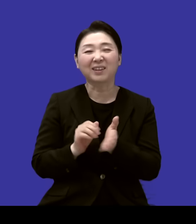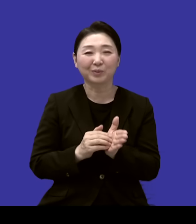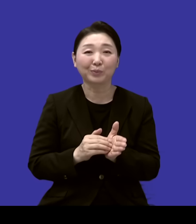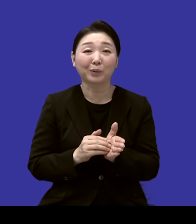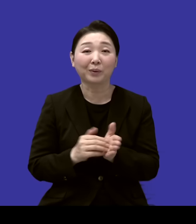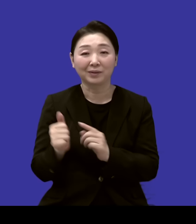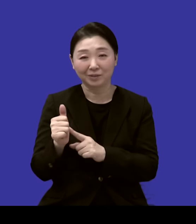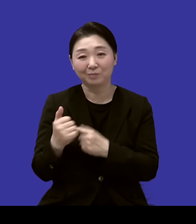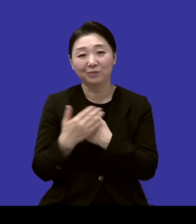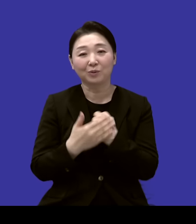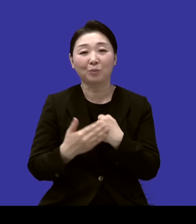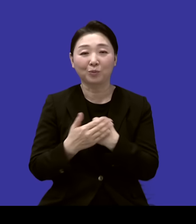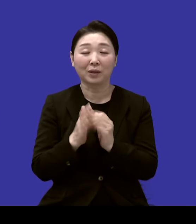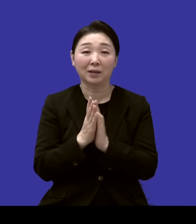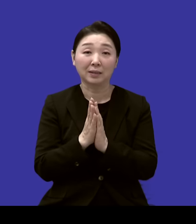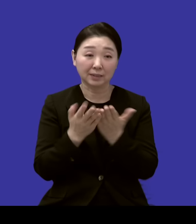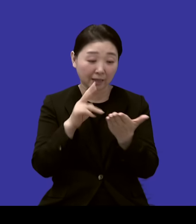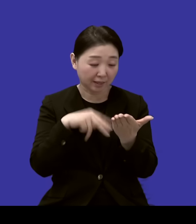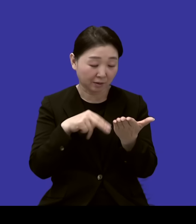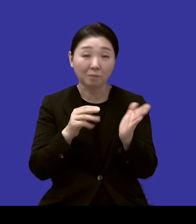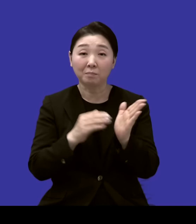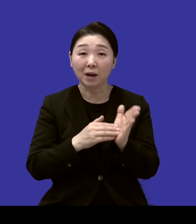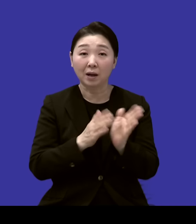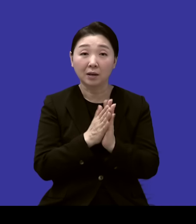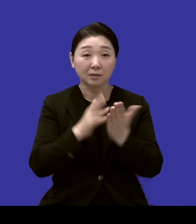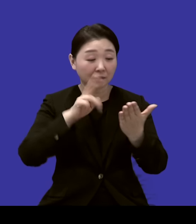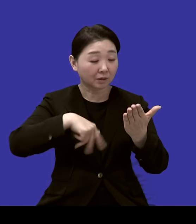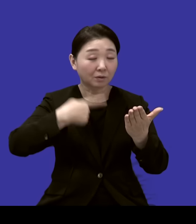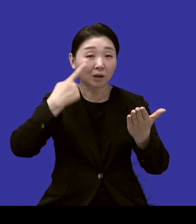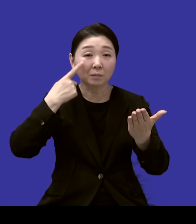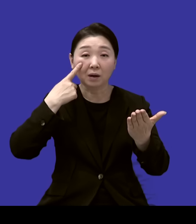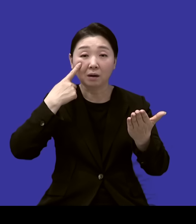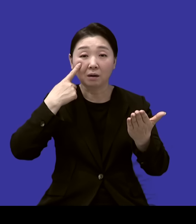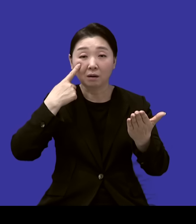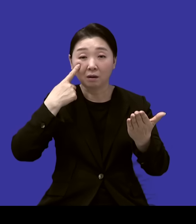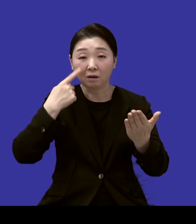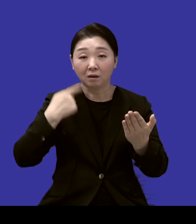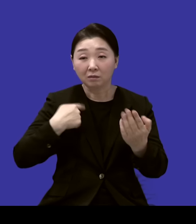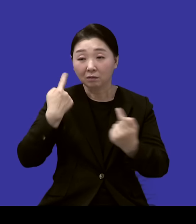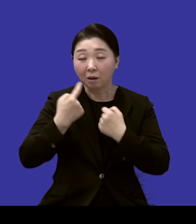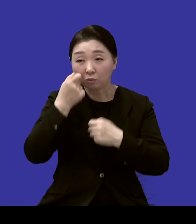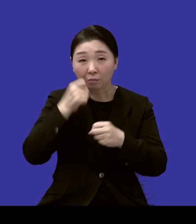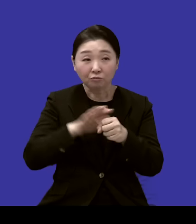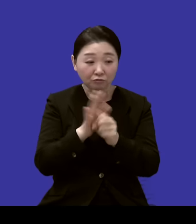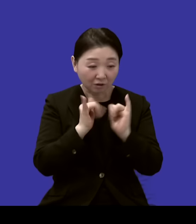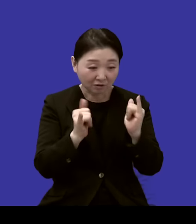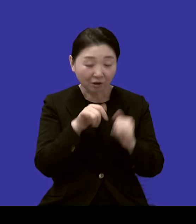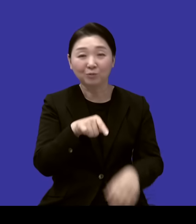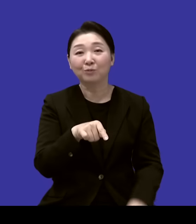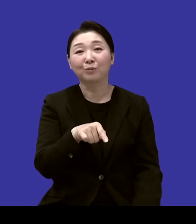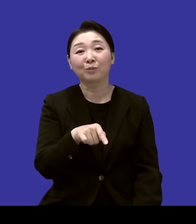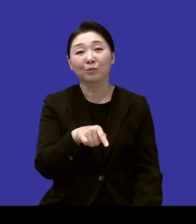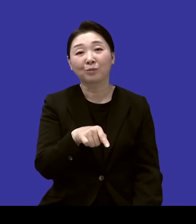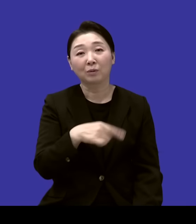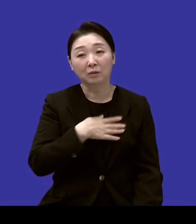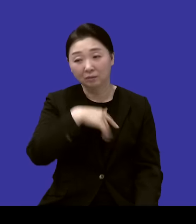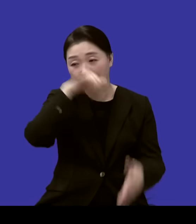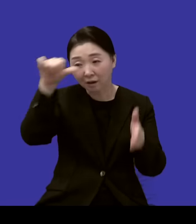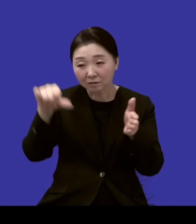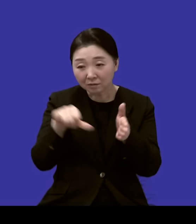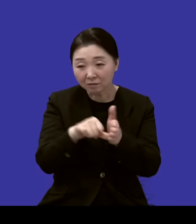예. 또 이분 덕분에 또 책을 읽었는데요. 또 책을 읽으면서 저보다 더 불쌍한 사람들이 있는 거예요. 예. 저는 제가 인생에서